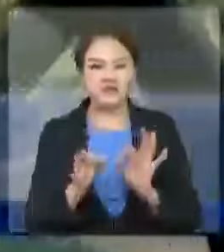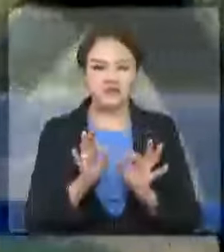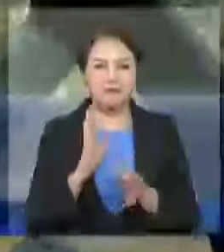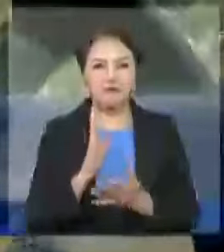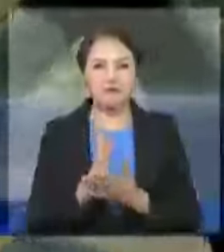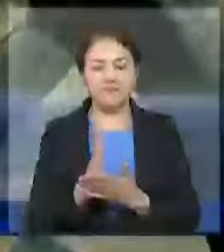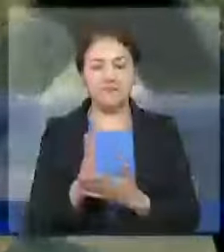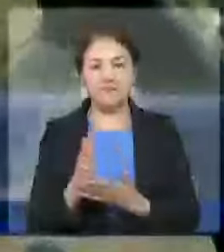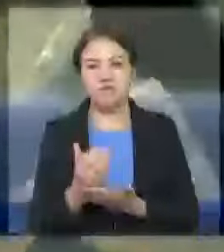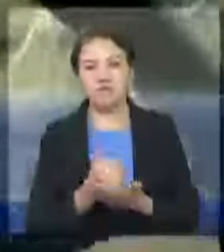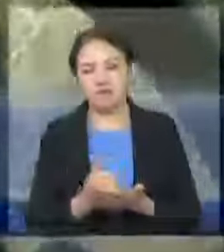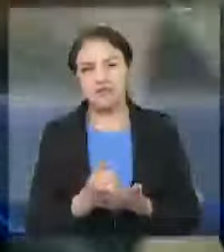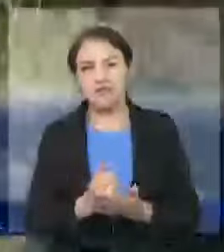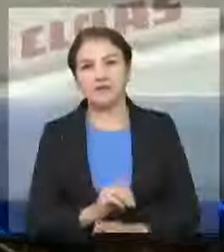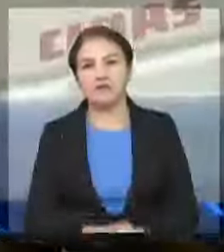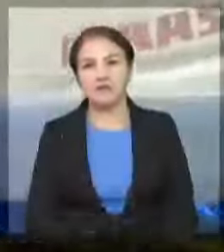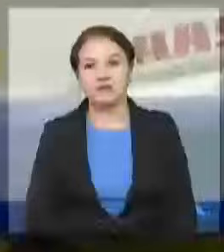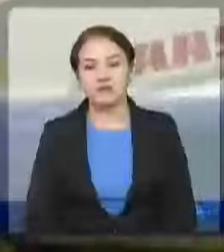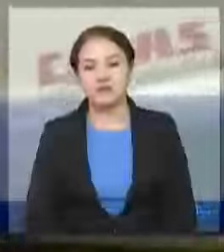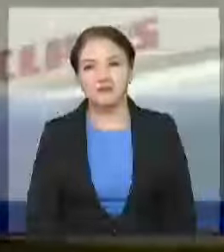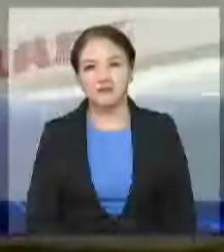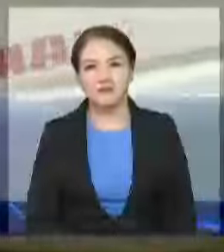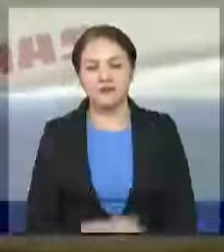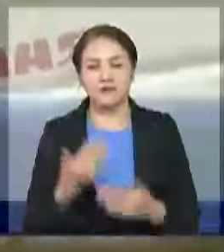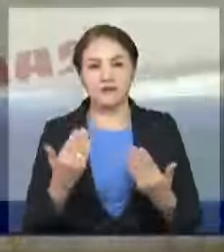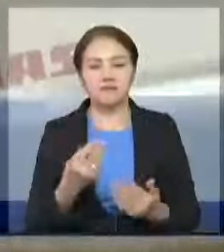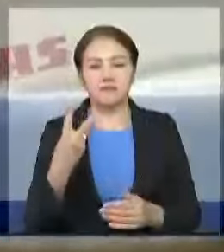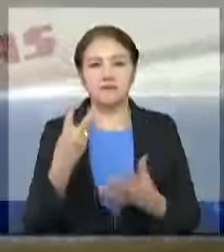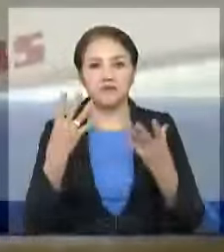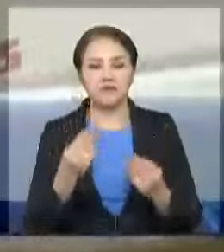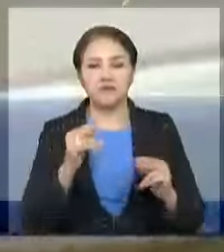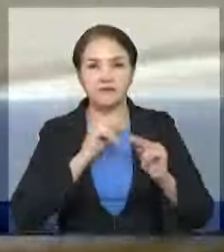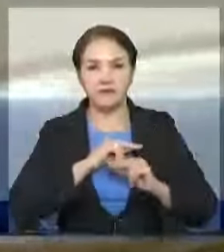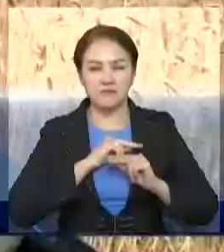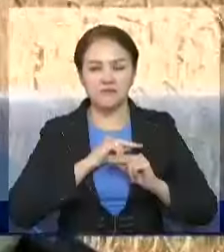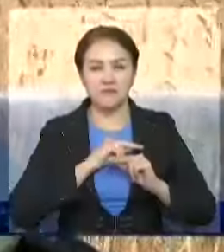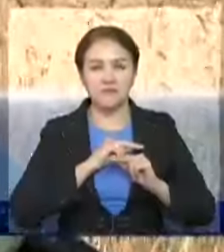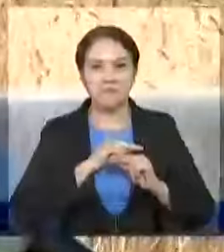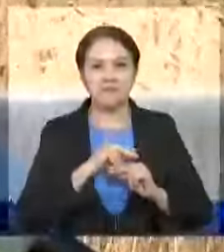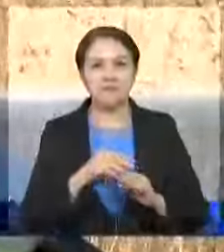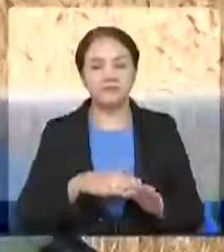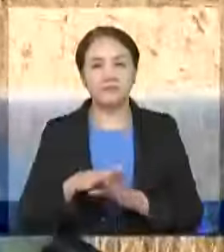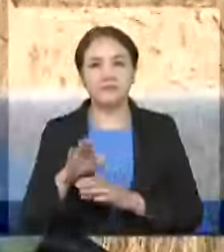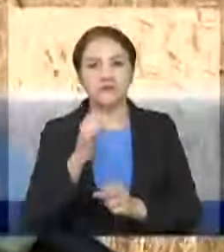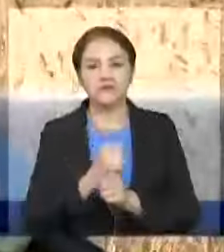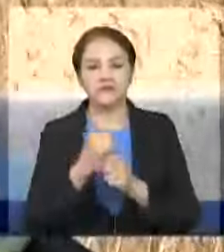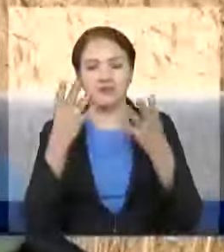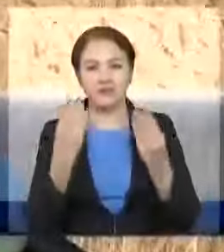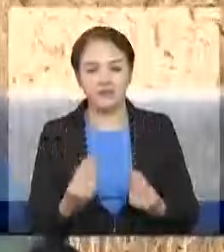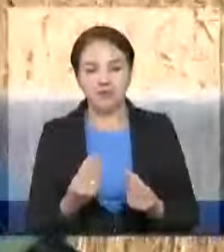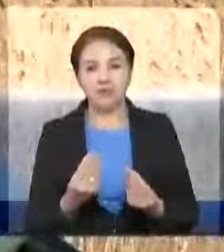то будем получать, наверное, через месяц. Сегодня мы второй день работаем. Второй день, полный день